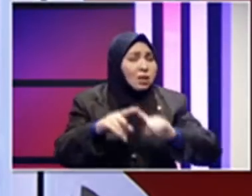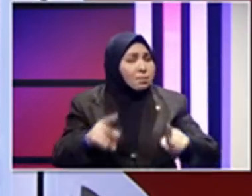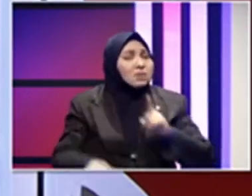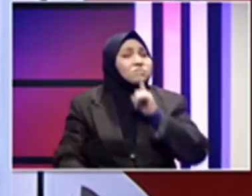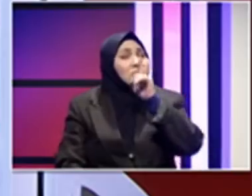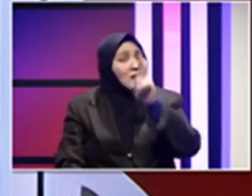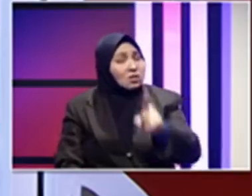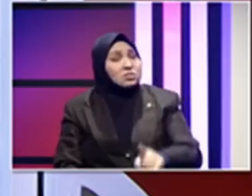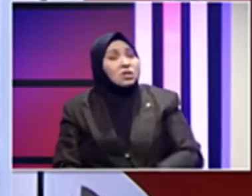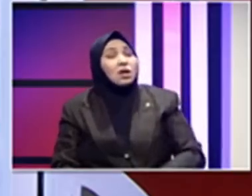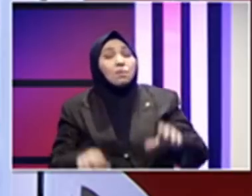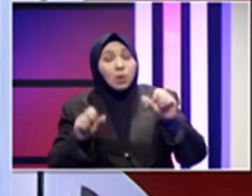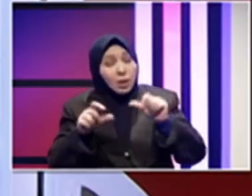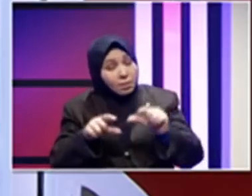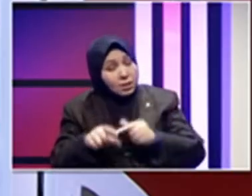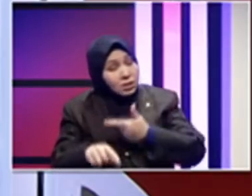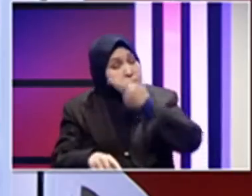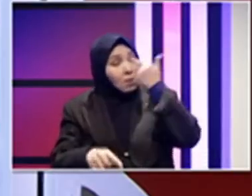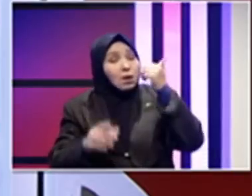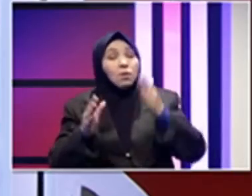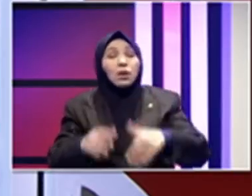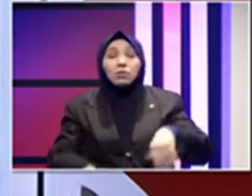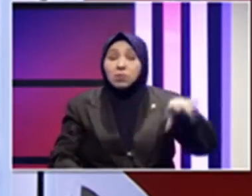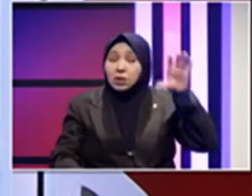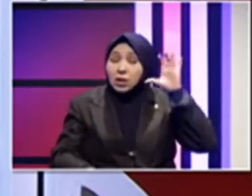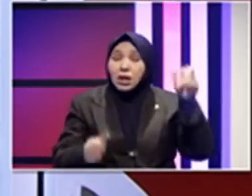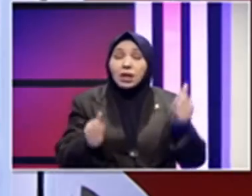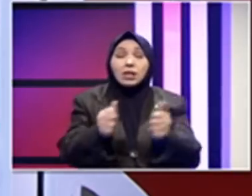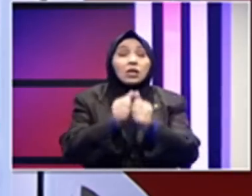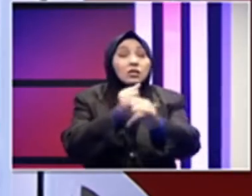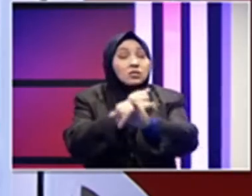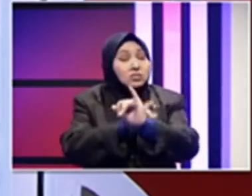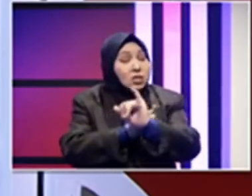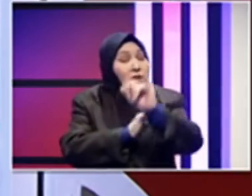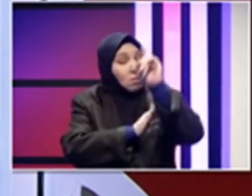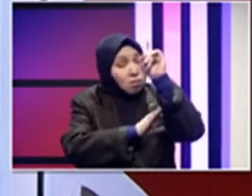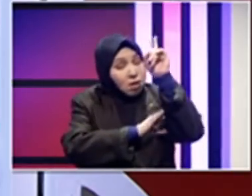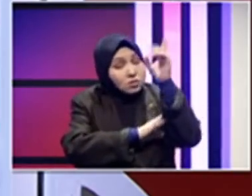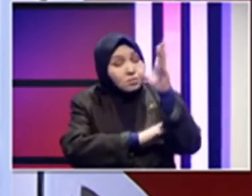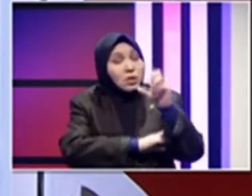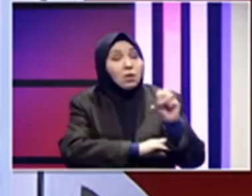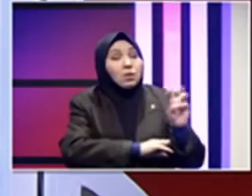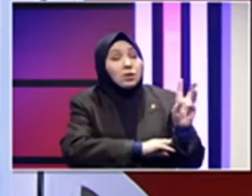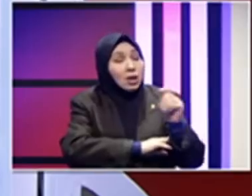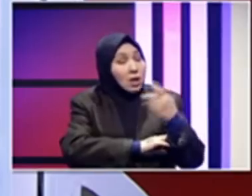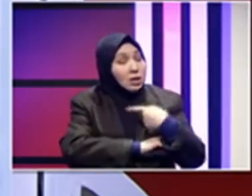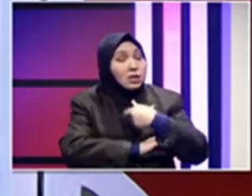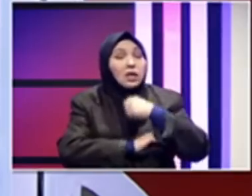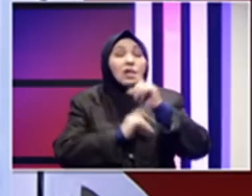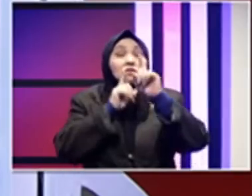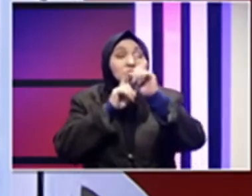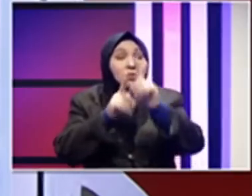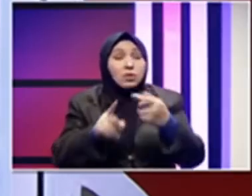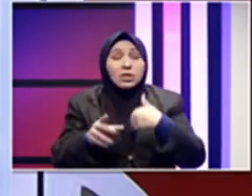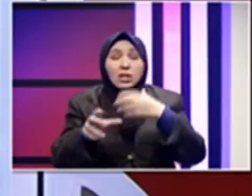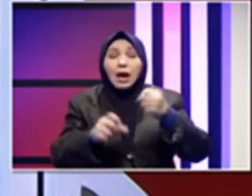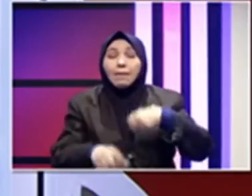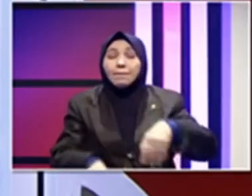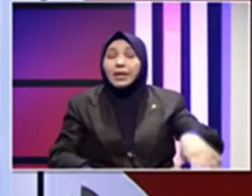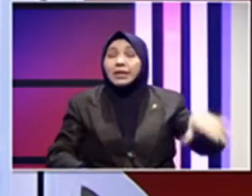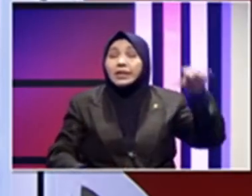rupa-rupanya yang boleh menyebabkan orang itu dengar adalah dengan izin Allah Subhanahu Wa Taala, ya. Kita nak suruh, kita nak ambil telinga je